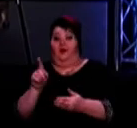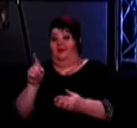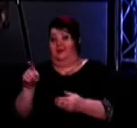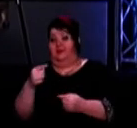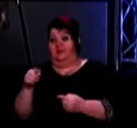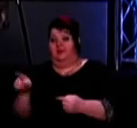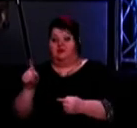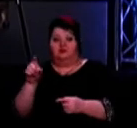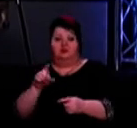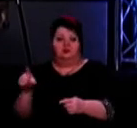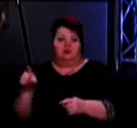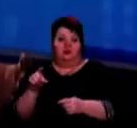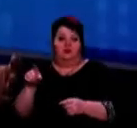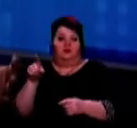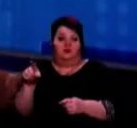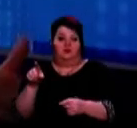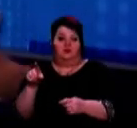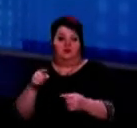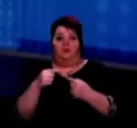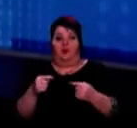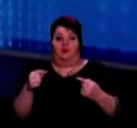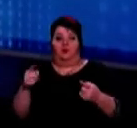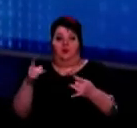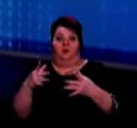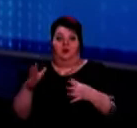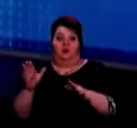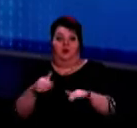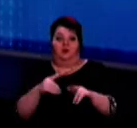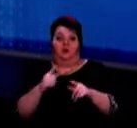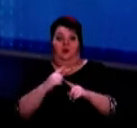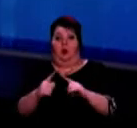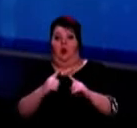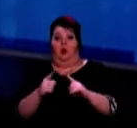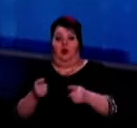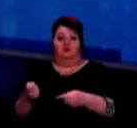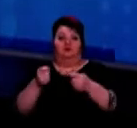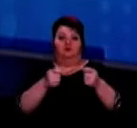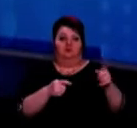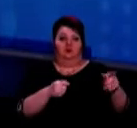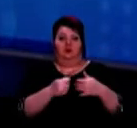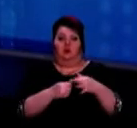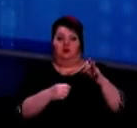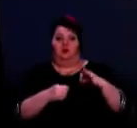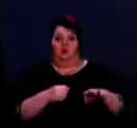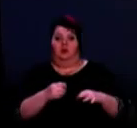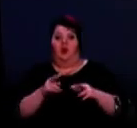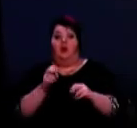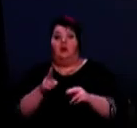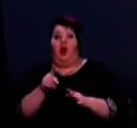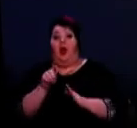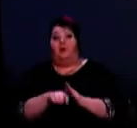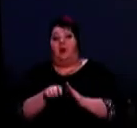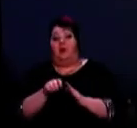торговій мережі ці продукти і просто потім кур'єром доставив до споживача. А як перевірити кожному з нас, чи є